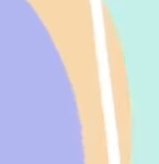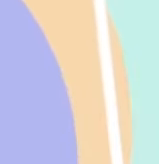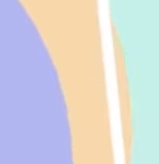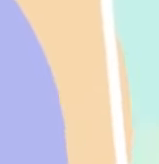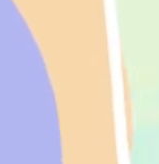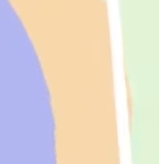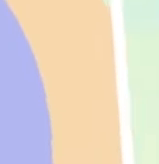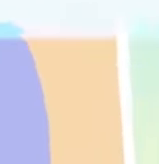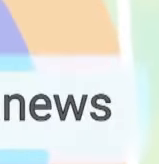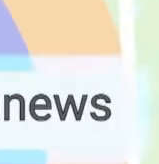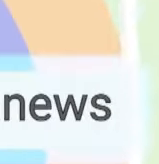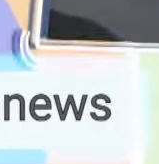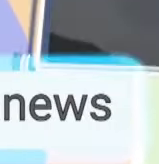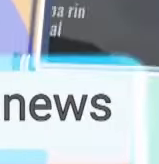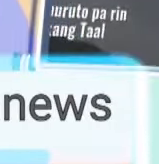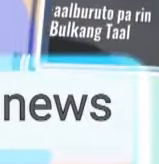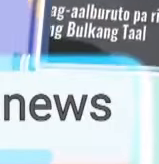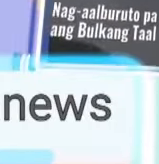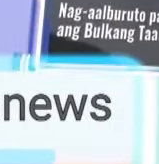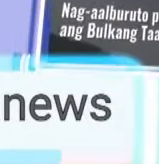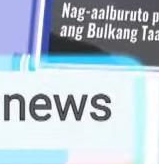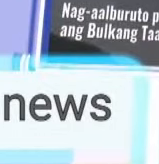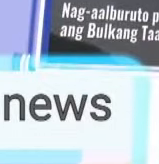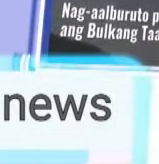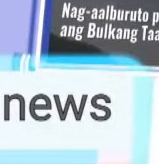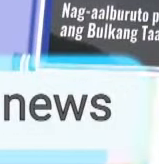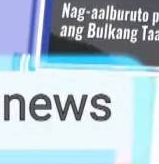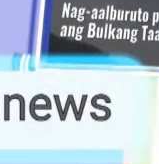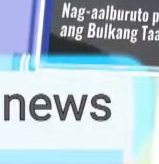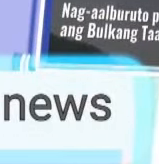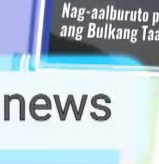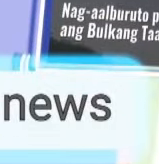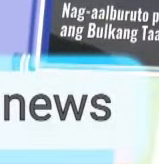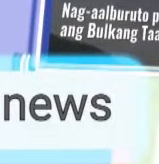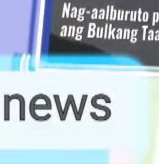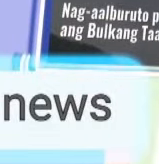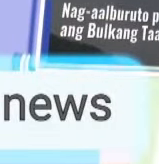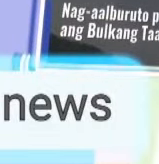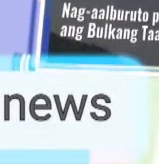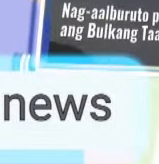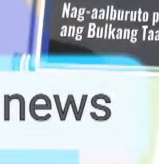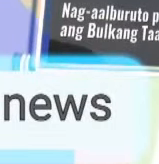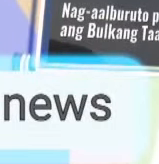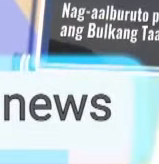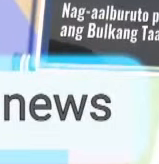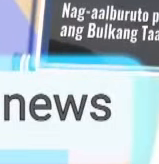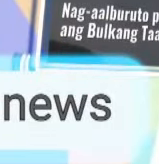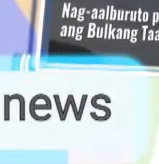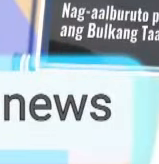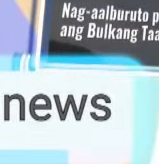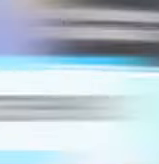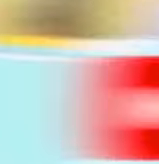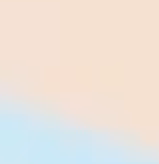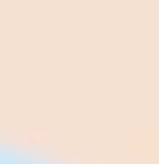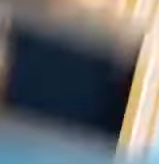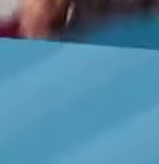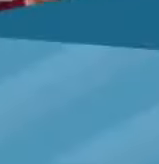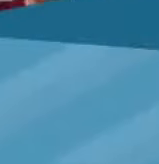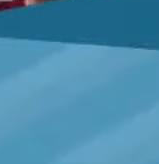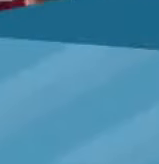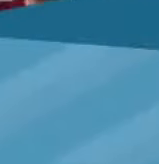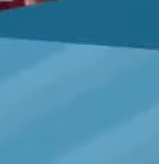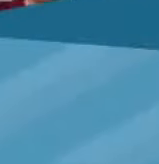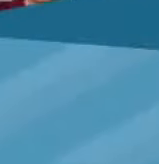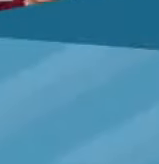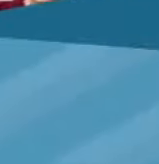GMA News YouTube channel and watch our digital first and digital exclusive videos for free.